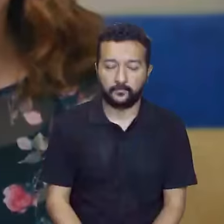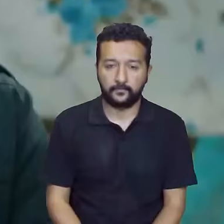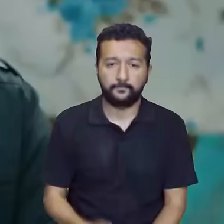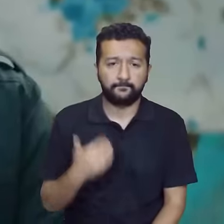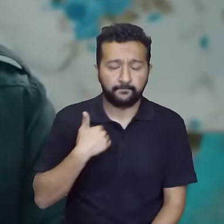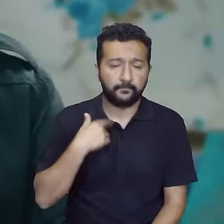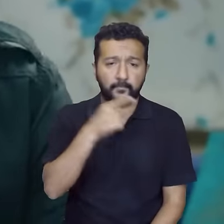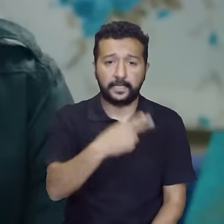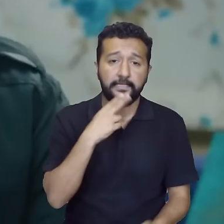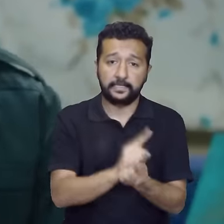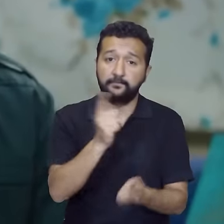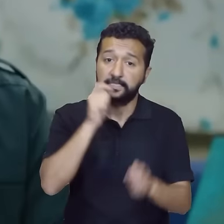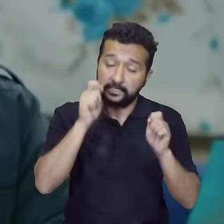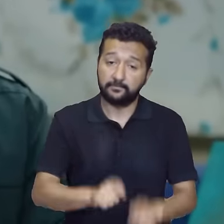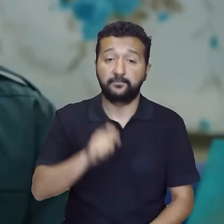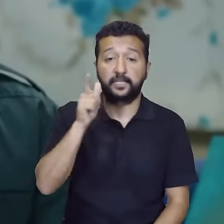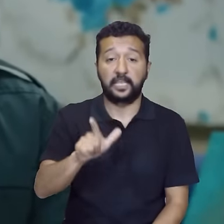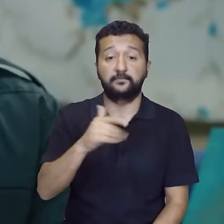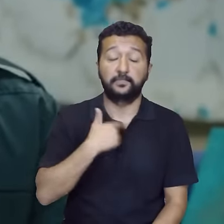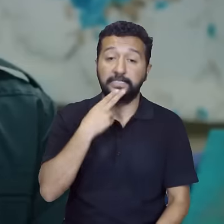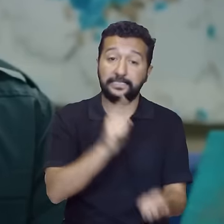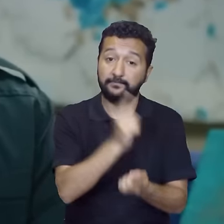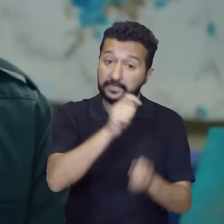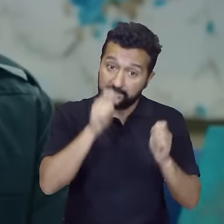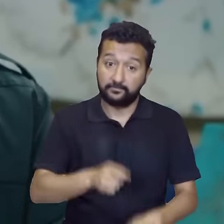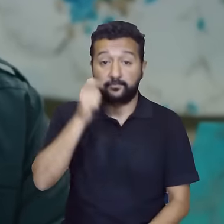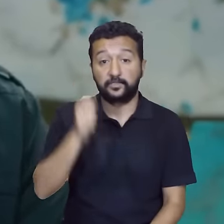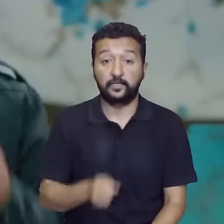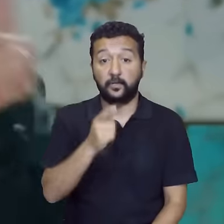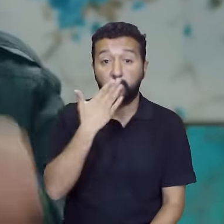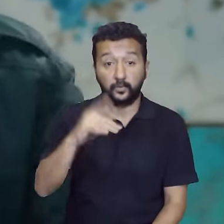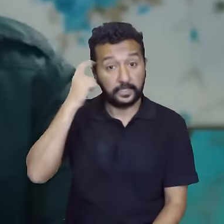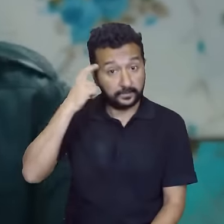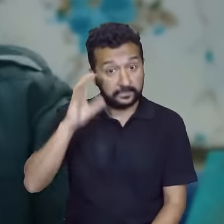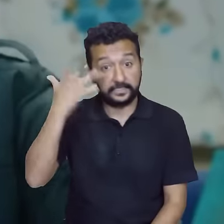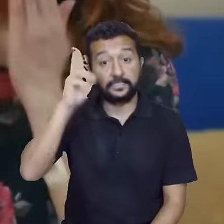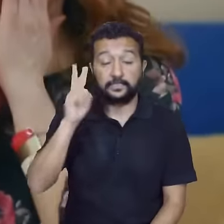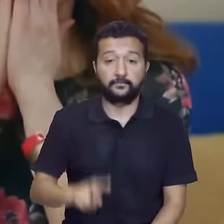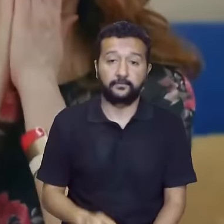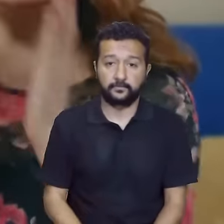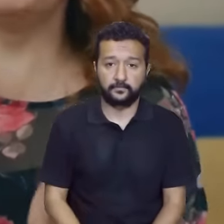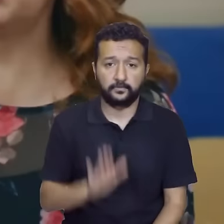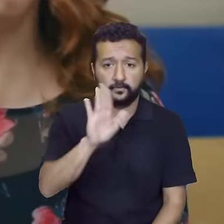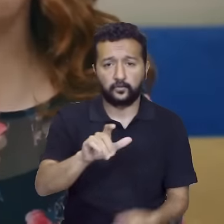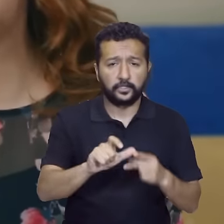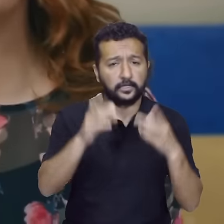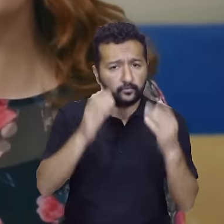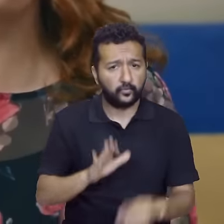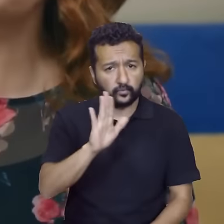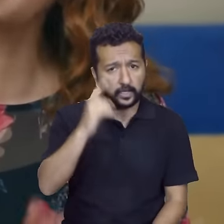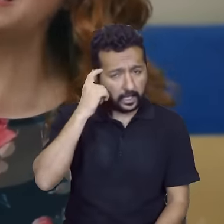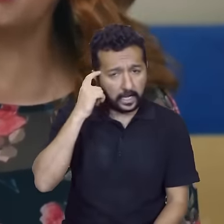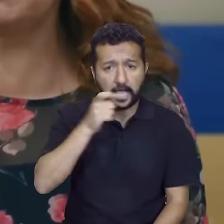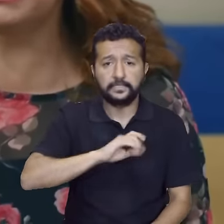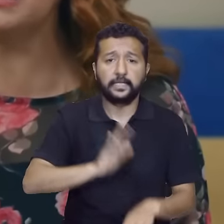Ya benim bu kadına bir şey yapmam şart ya. Benim bu kadına bir şey yapmam şart. Yoksa aklımı kaçıracağım vallahi. Ay, ay Şener'im, ne olursun